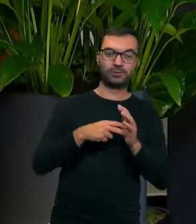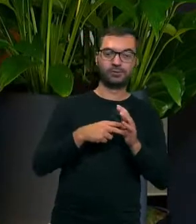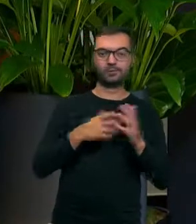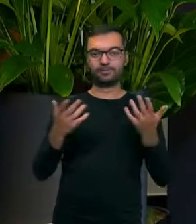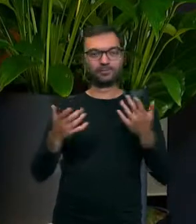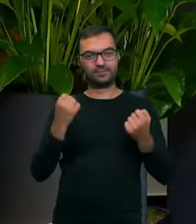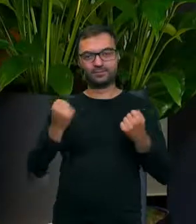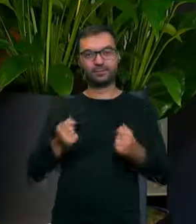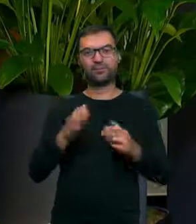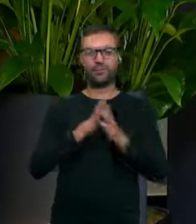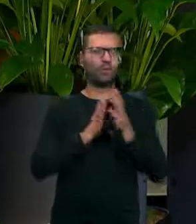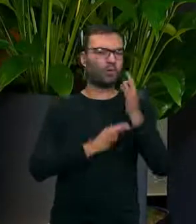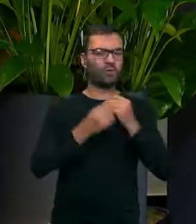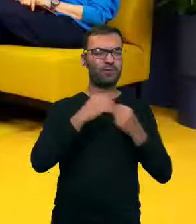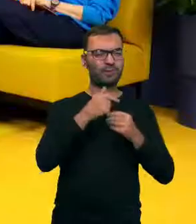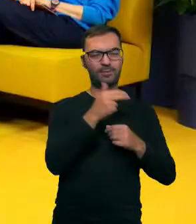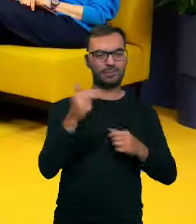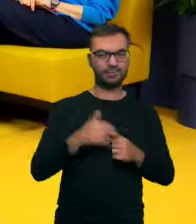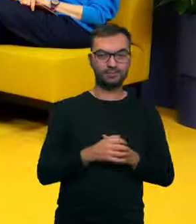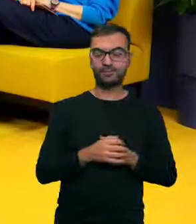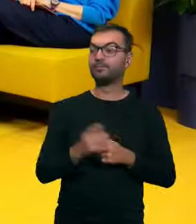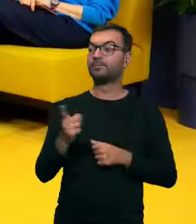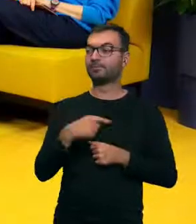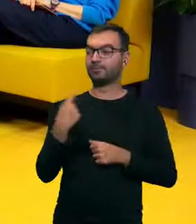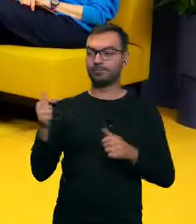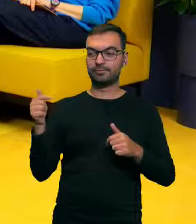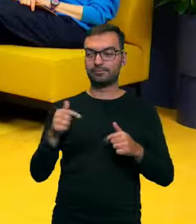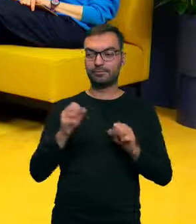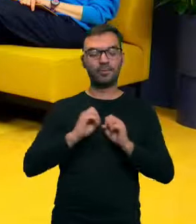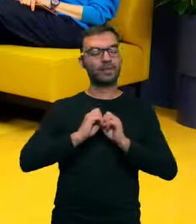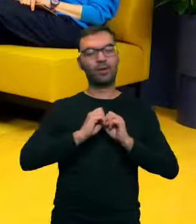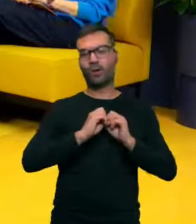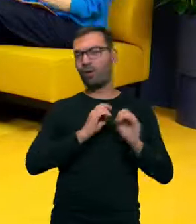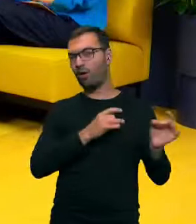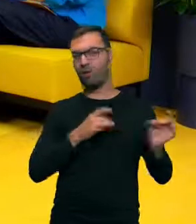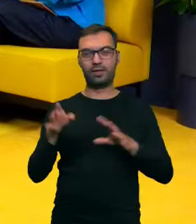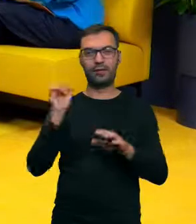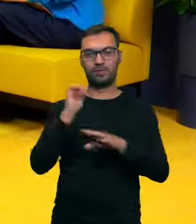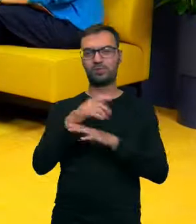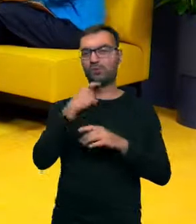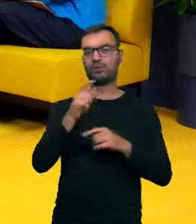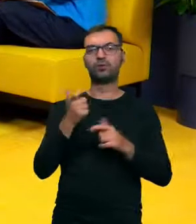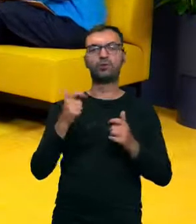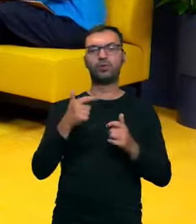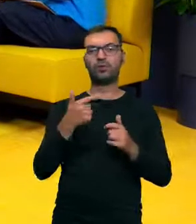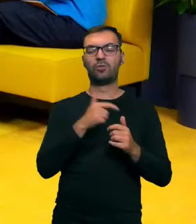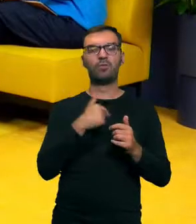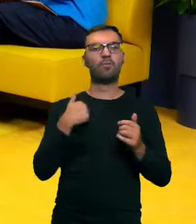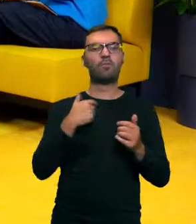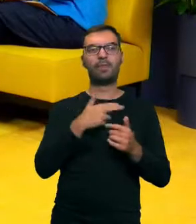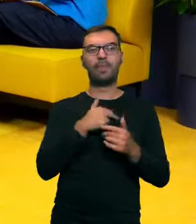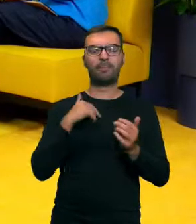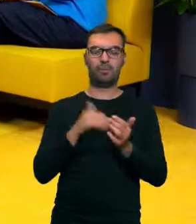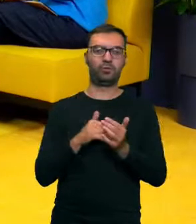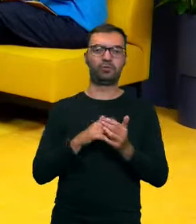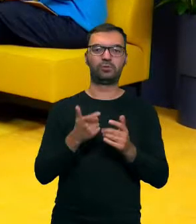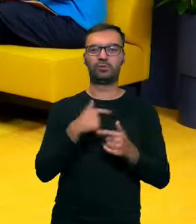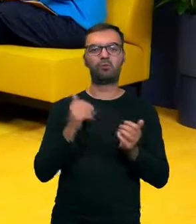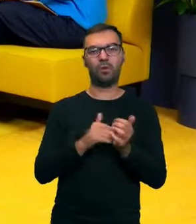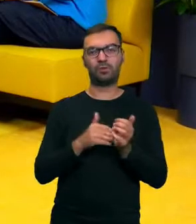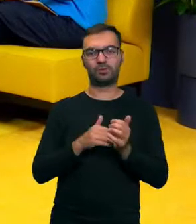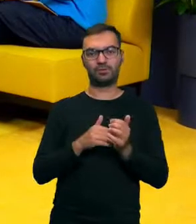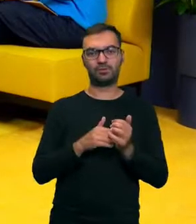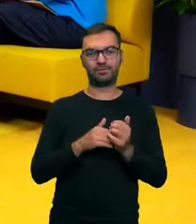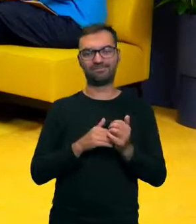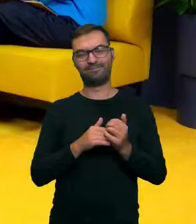więc opowiedzcie też trochę o tym. No, myśmy się musieli dosyć jasno określić, co nas interesuje, co jakby mnie